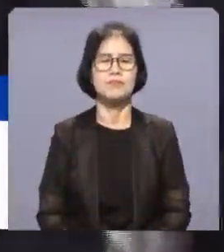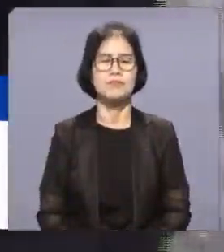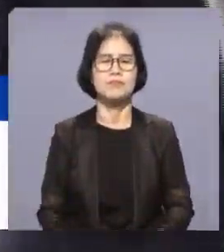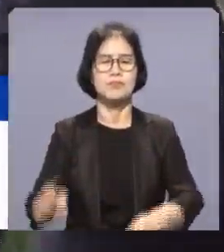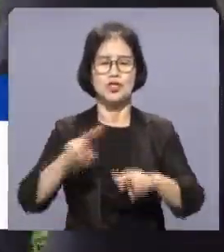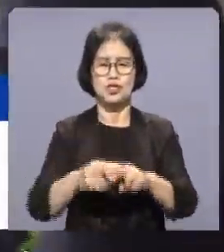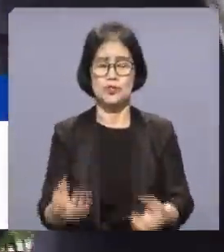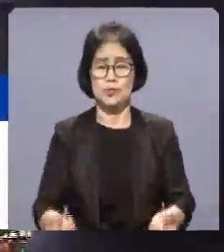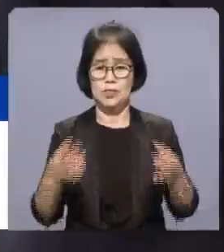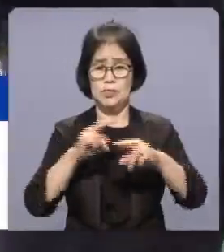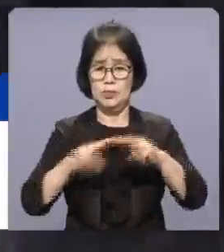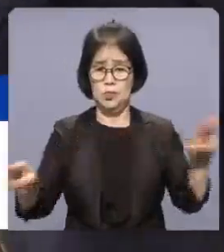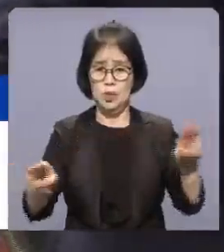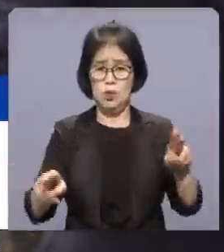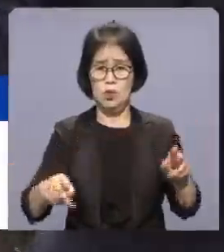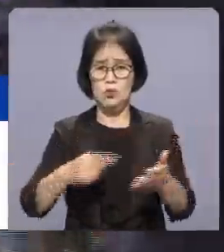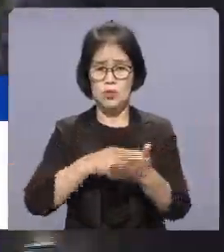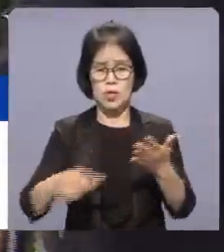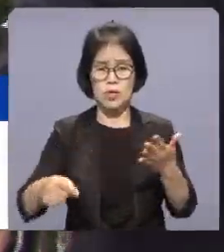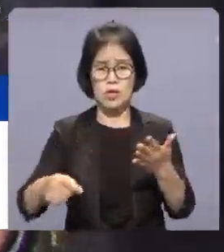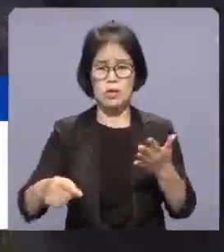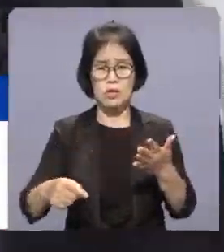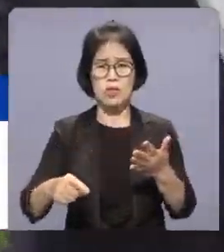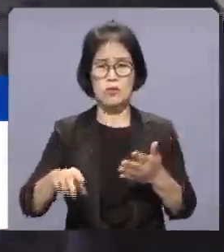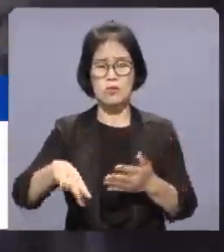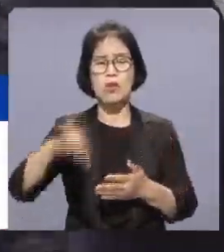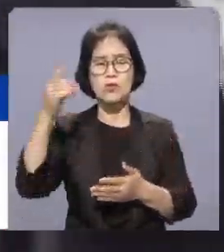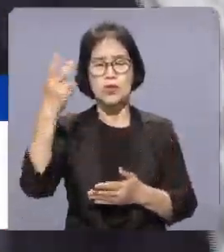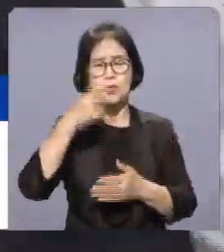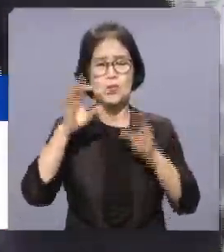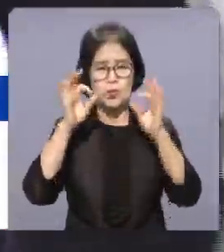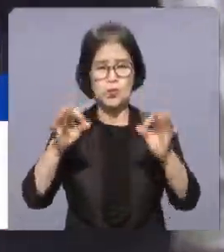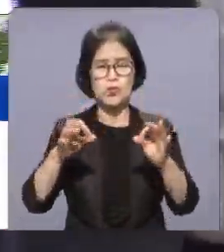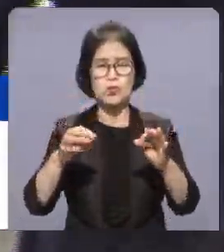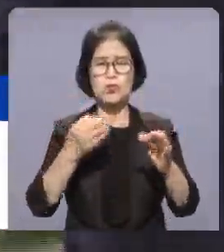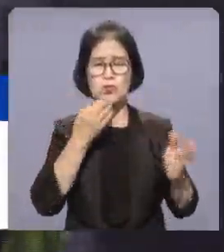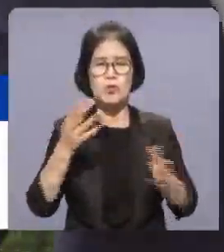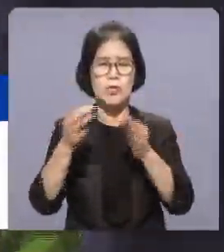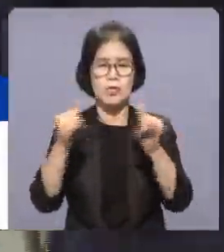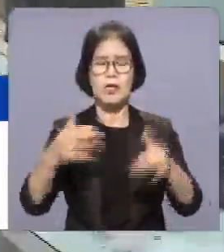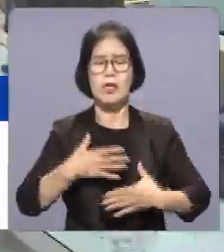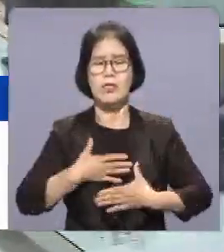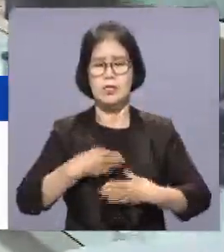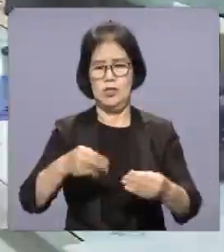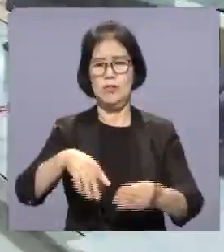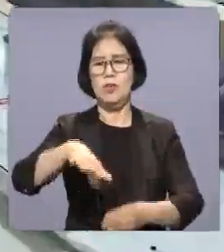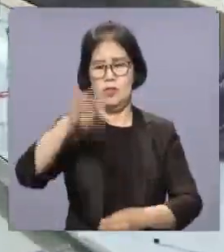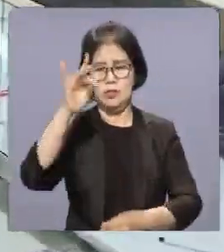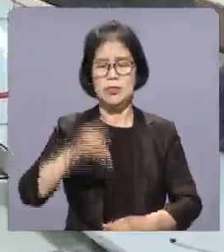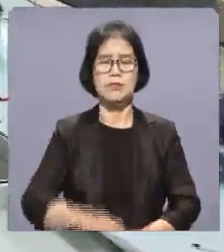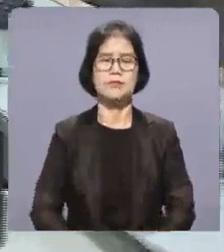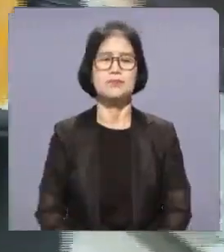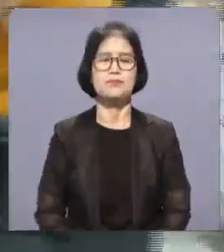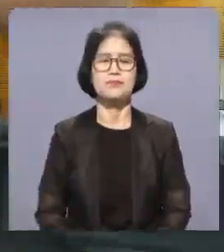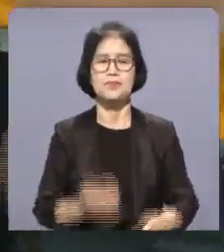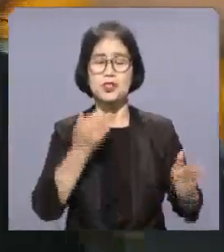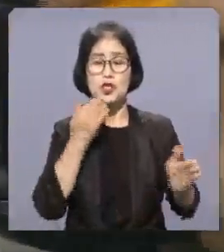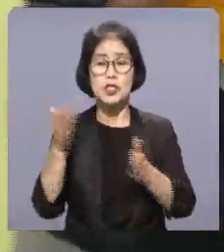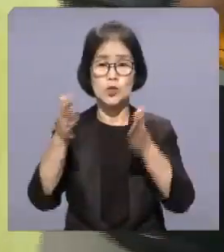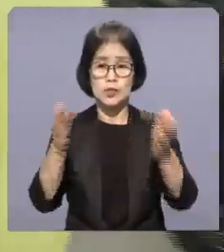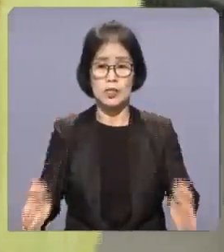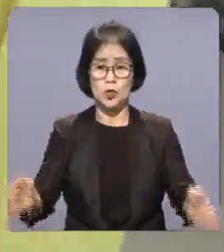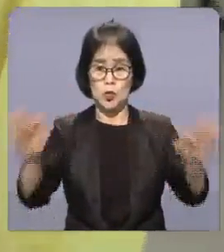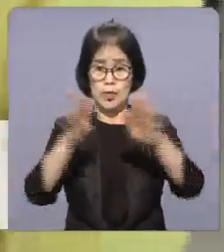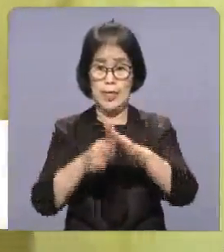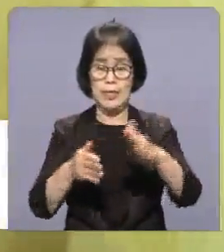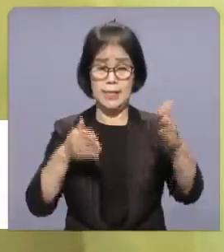아무래도 좀 재난재해부터 돌보려고 우리 도민들 안전이 우선이니까요. 곧바로 경기도청에 도착한